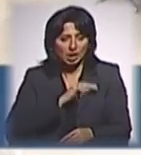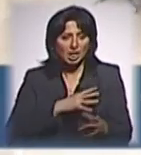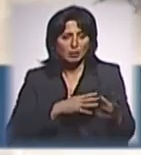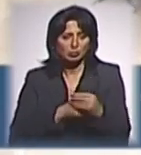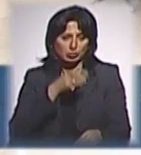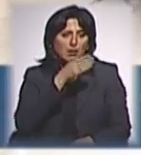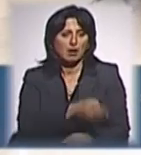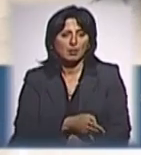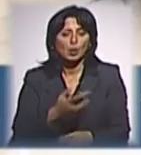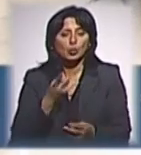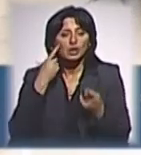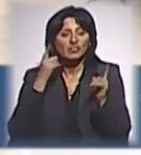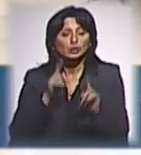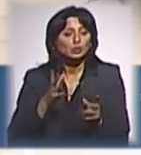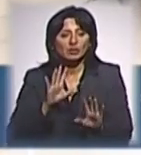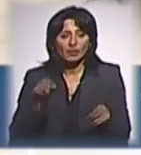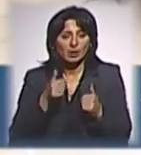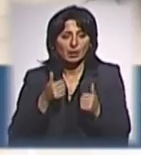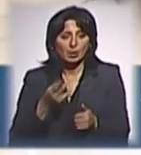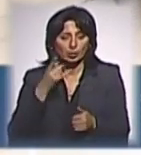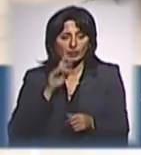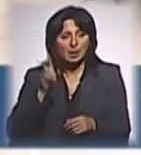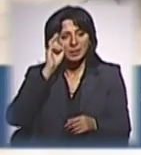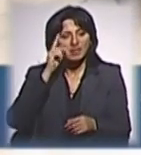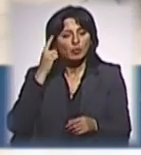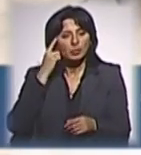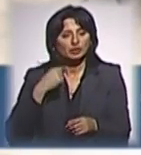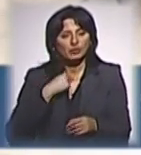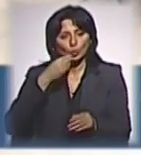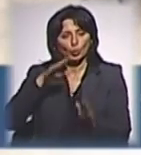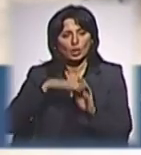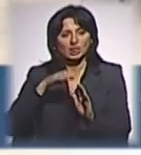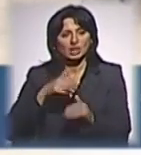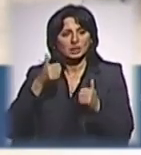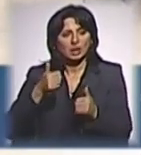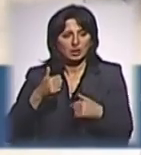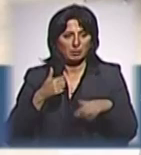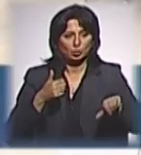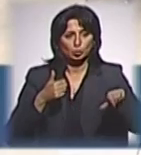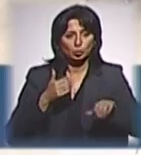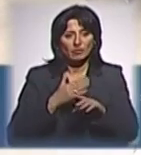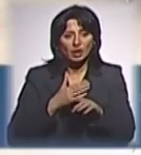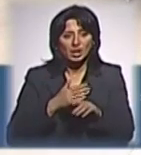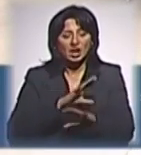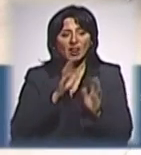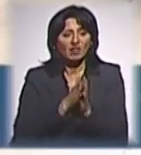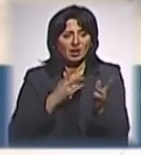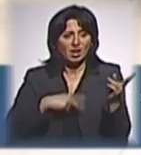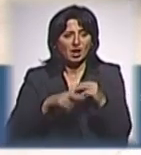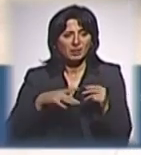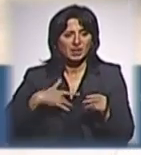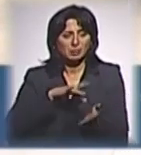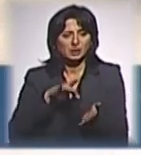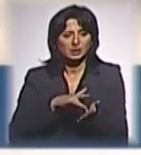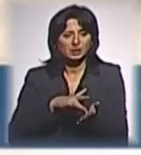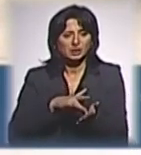წარმომადგენლებთან. ერთი რამ კარგად უნდა გავაცნობიროთ უყველა. შეიძლება მთავრობა ფიქრობს, რომ ჩვენზე უკეთესები არიან, ჩვენ ცუდები ვართ, მაგრამ ყველანი ვართ ერთნაირი